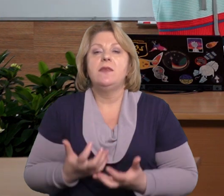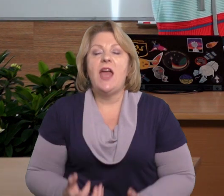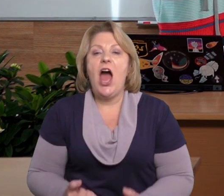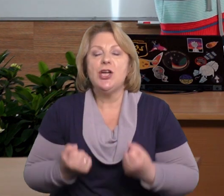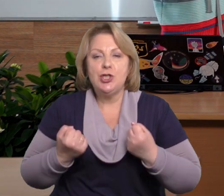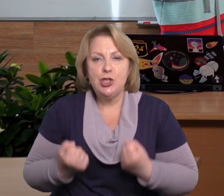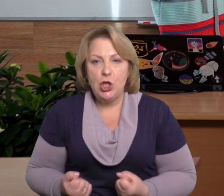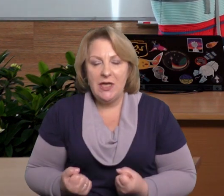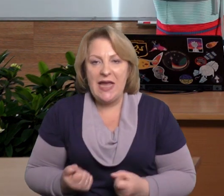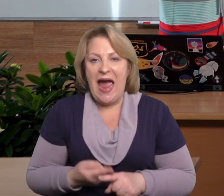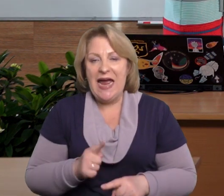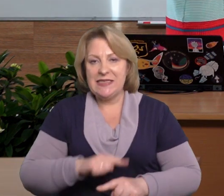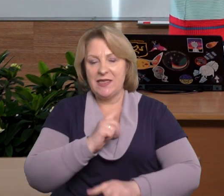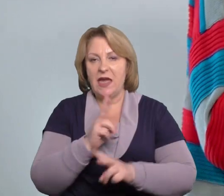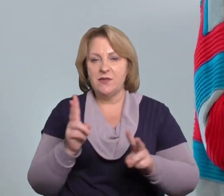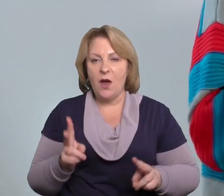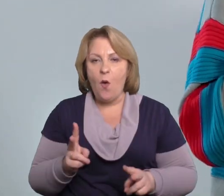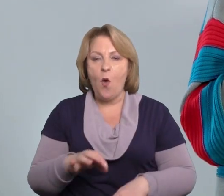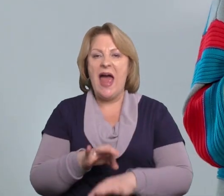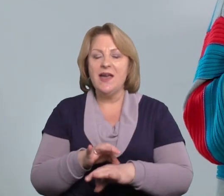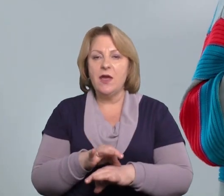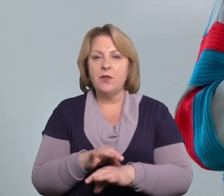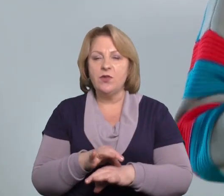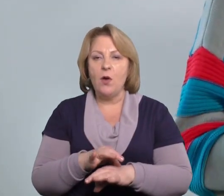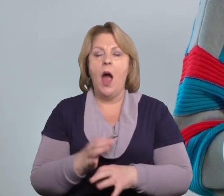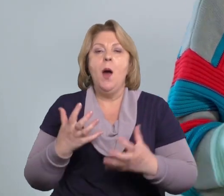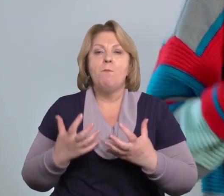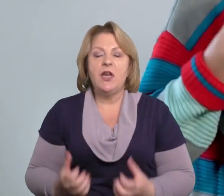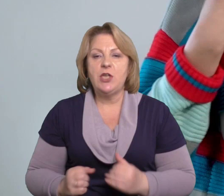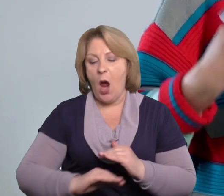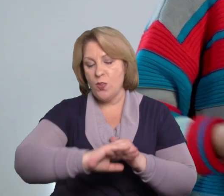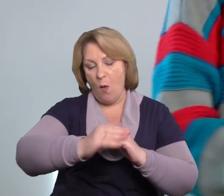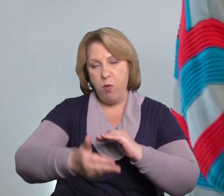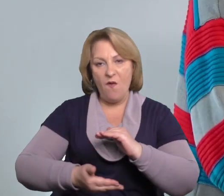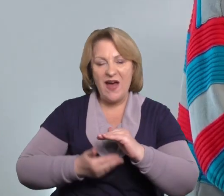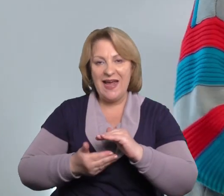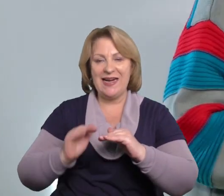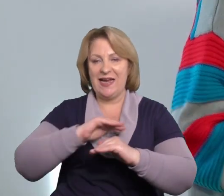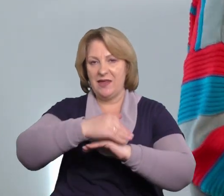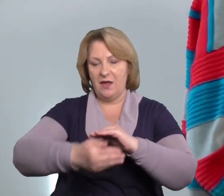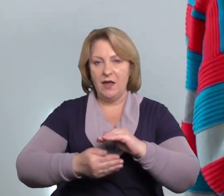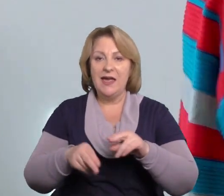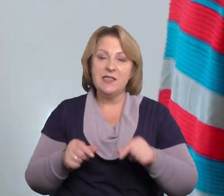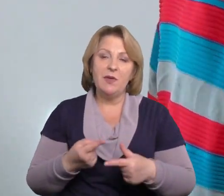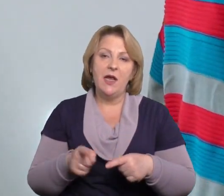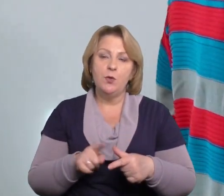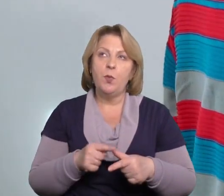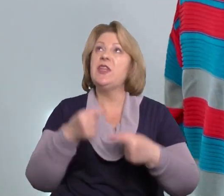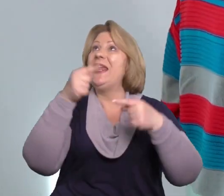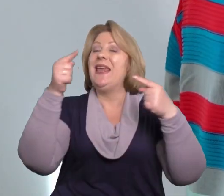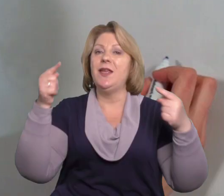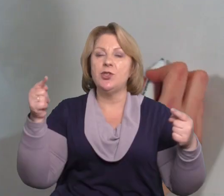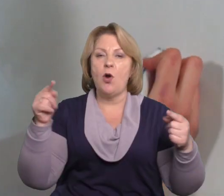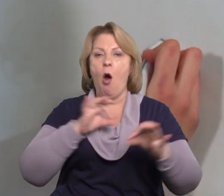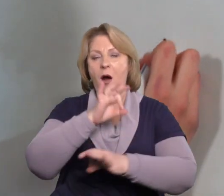сила тяжіння – це сила, з якою тіла притягуються до поверхні Землі або іншого астрономічного тіла.